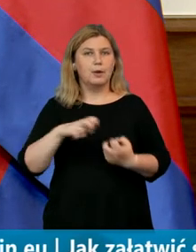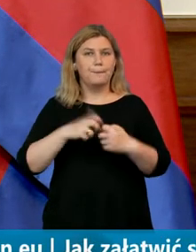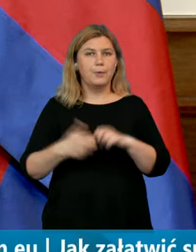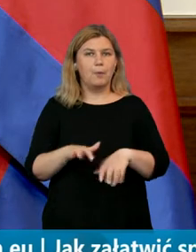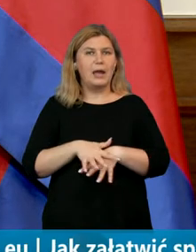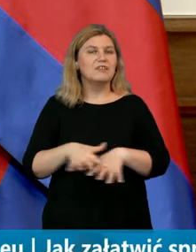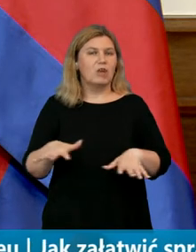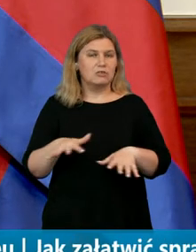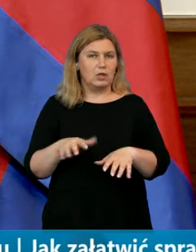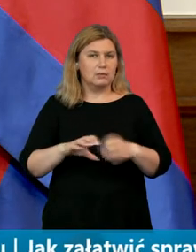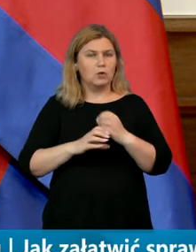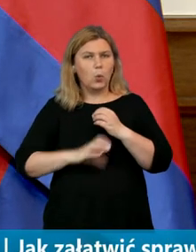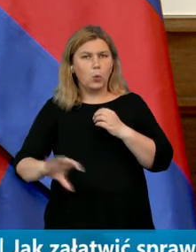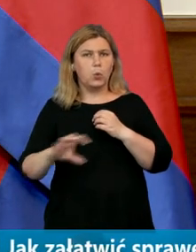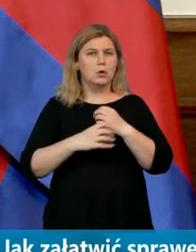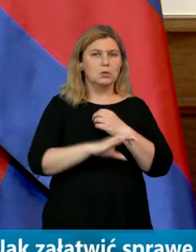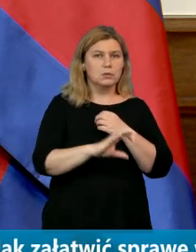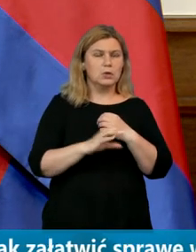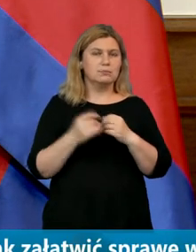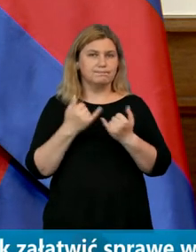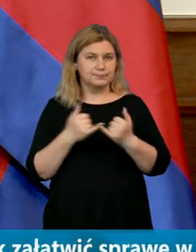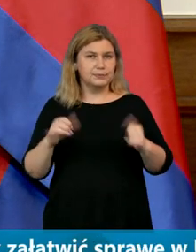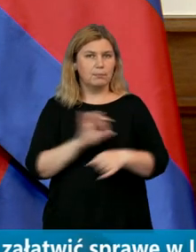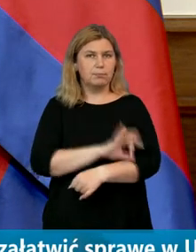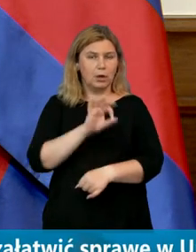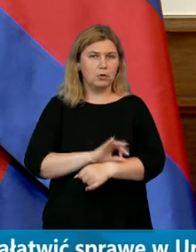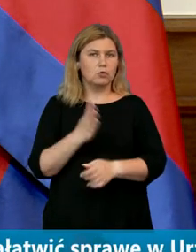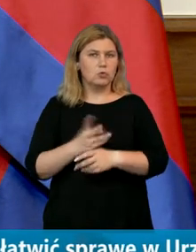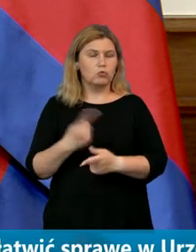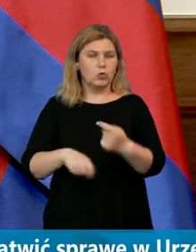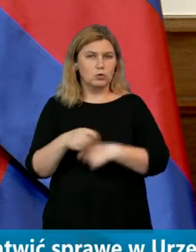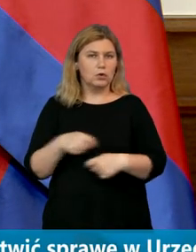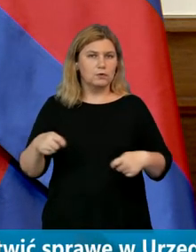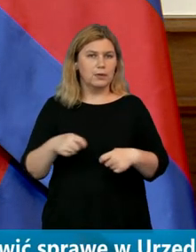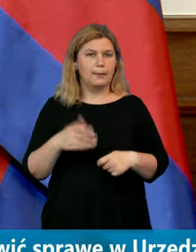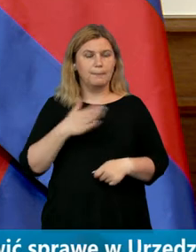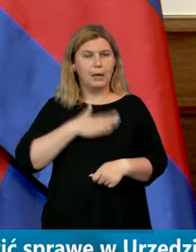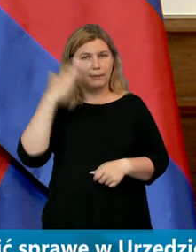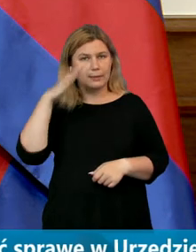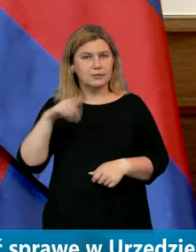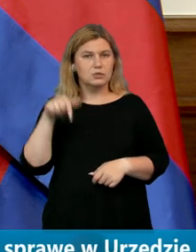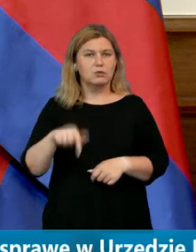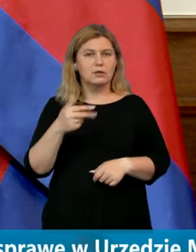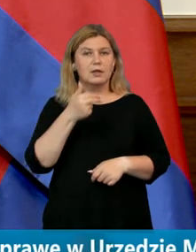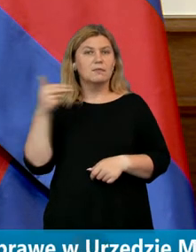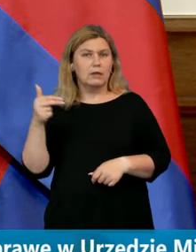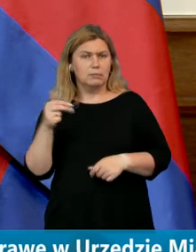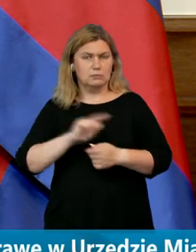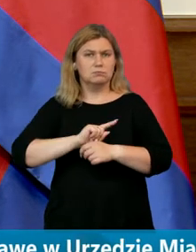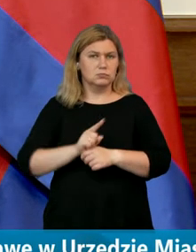sieciami. Te problemy projektowe zostały rozwiązane, więc mam nadzieję, że ten temat jak najszybciej ruszy